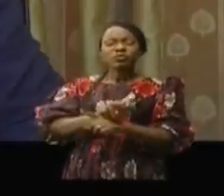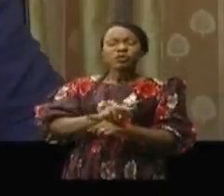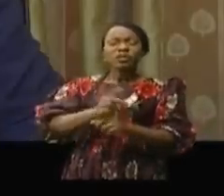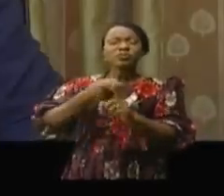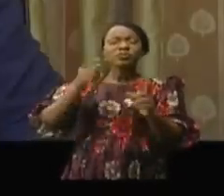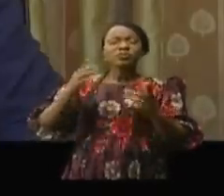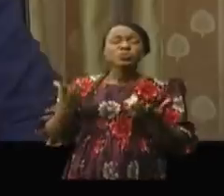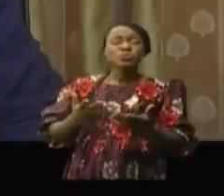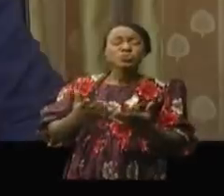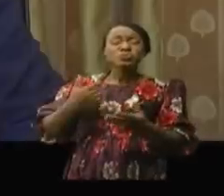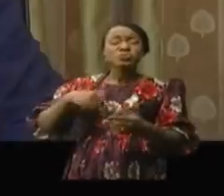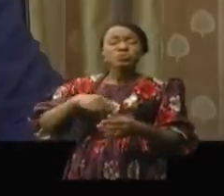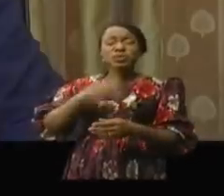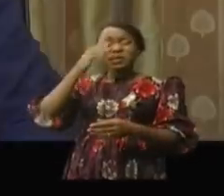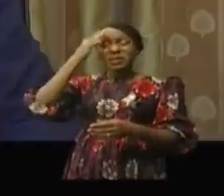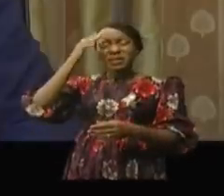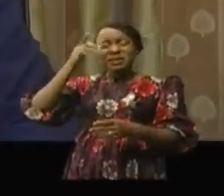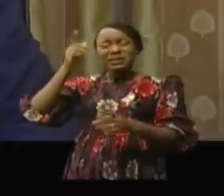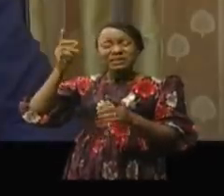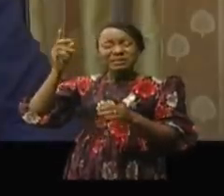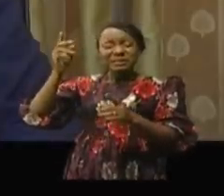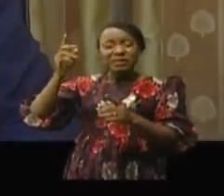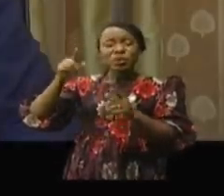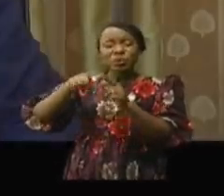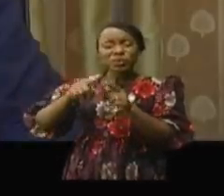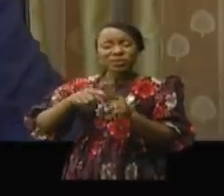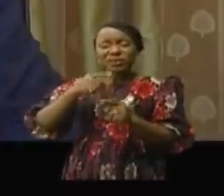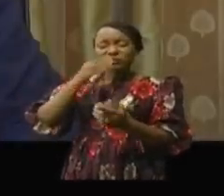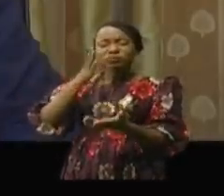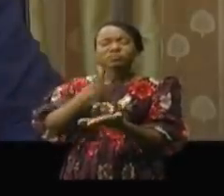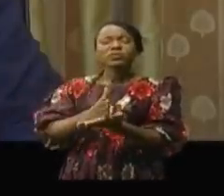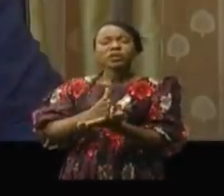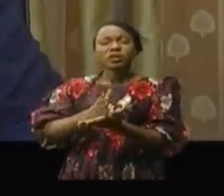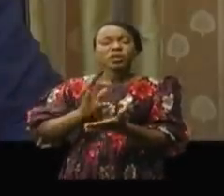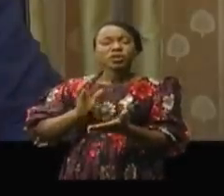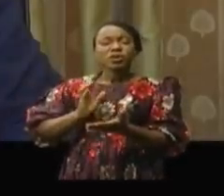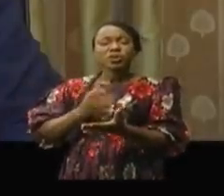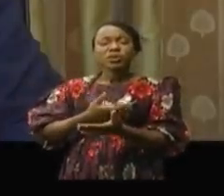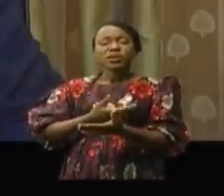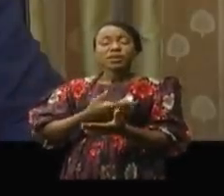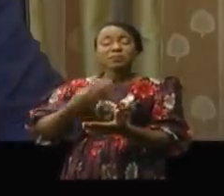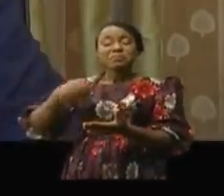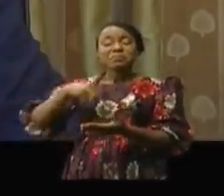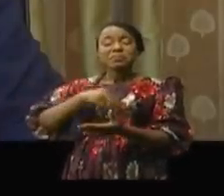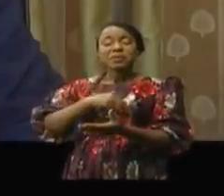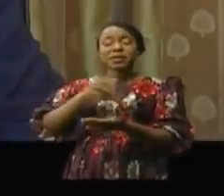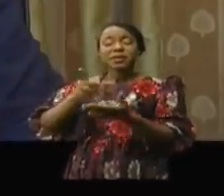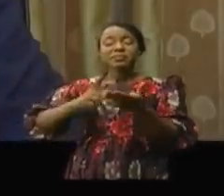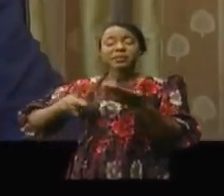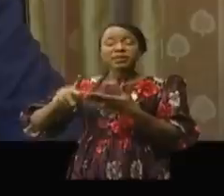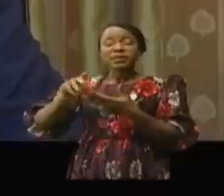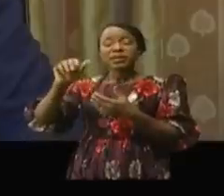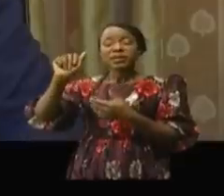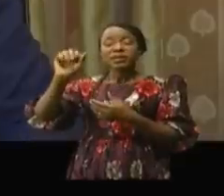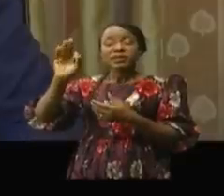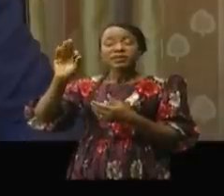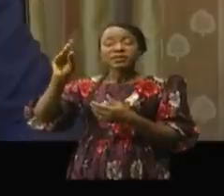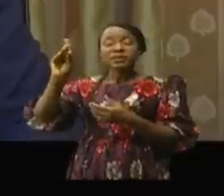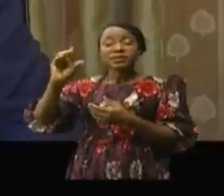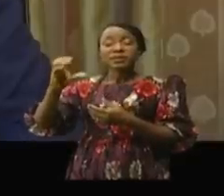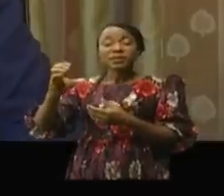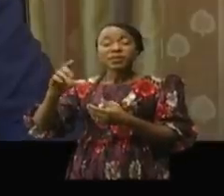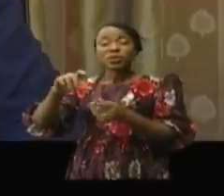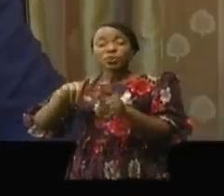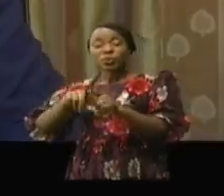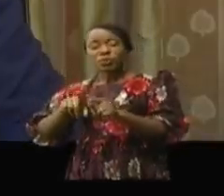vienne. J'interdis également à tous les membres de notre parti et regroupement FDC alliés et à tous